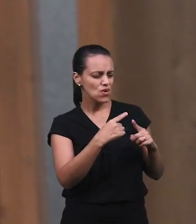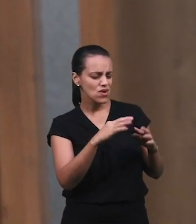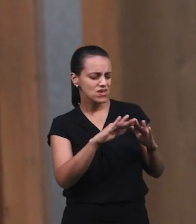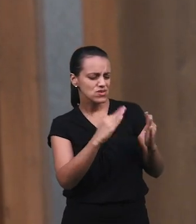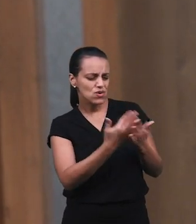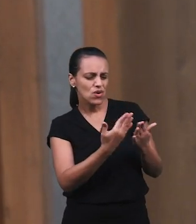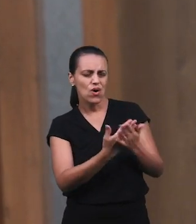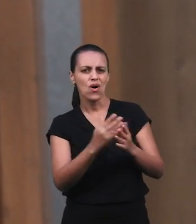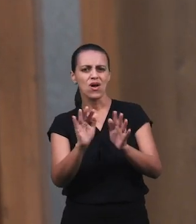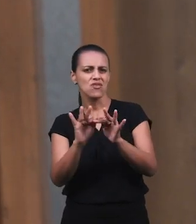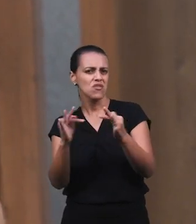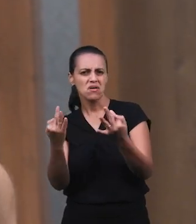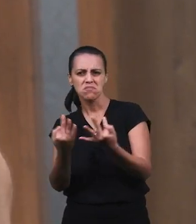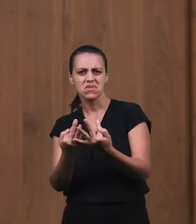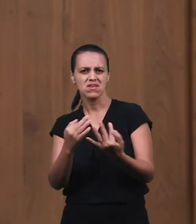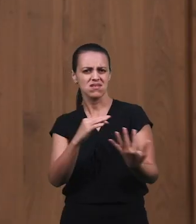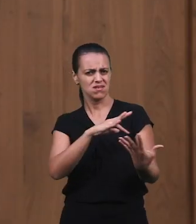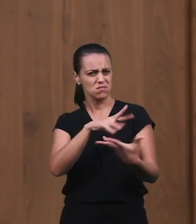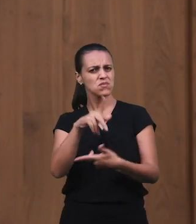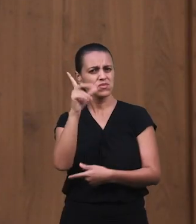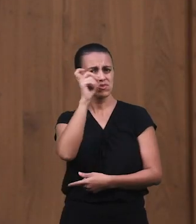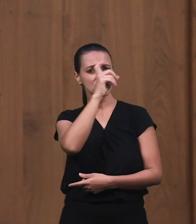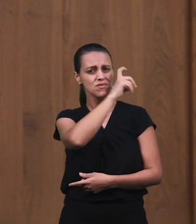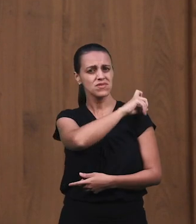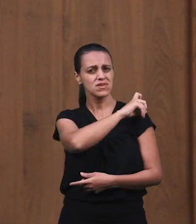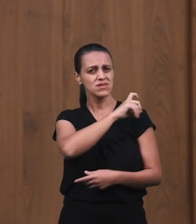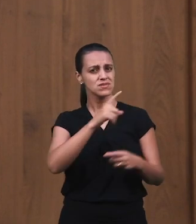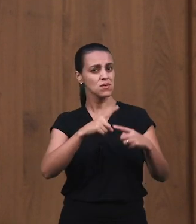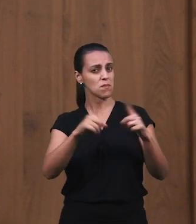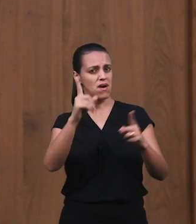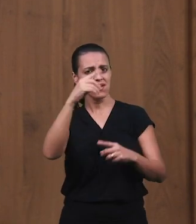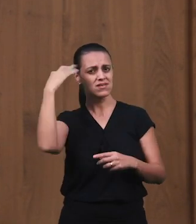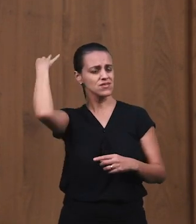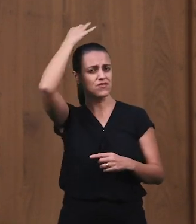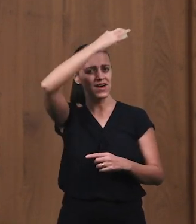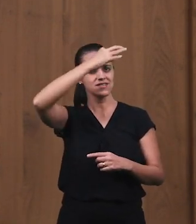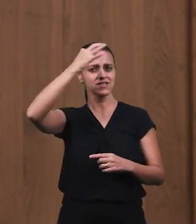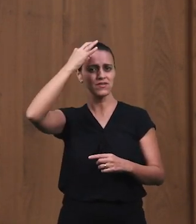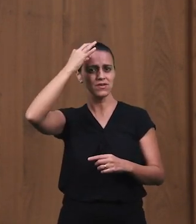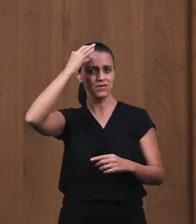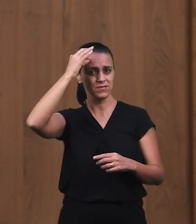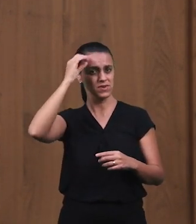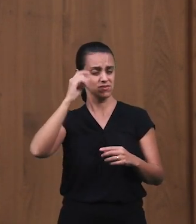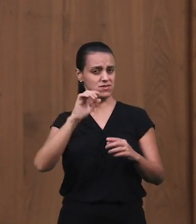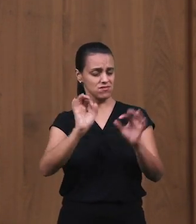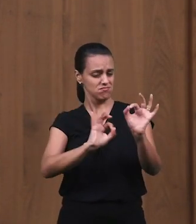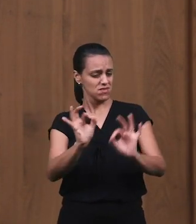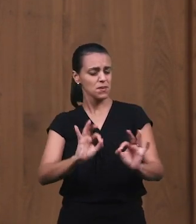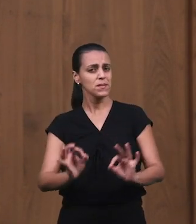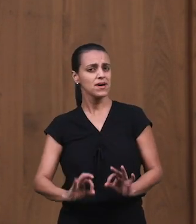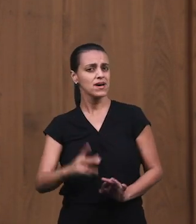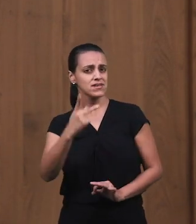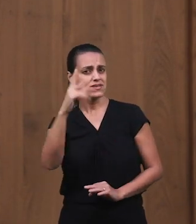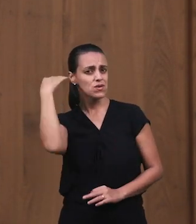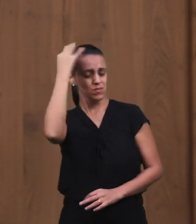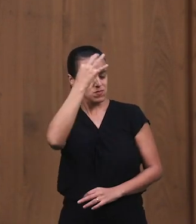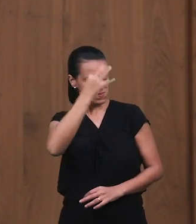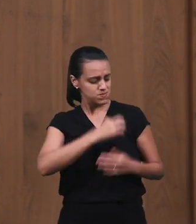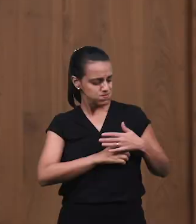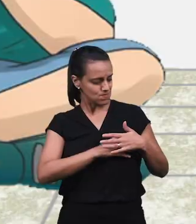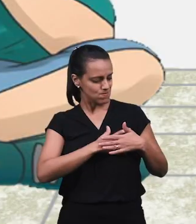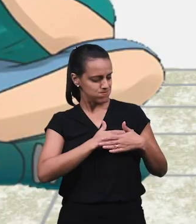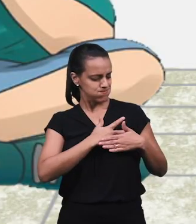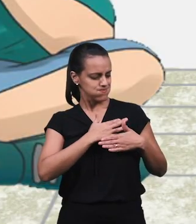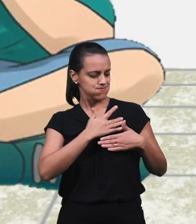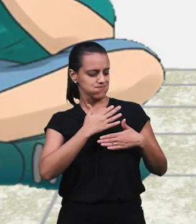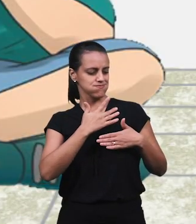monde est un monde difficile. Mais le Saint-Esprit te donnera la force pour vaincre. Il va remplir ton cœur comme a rempli le